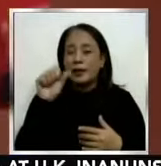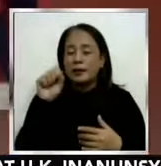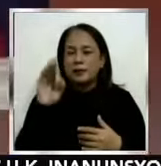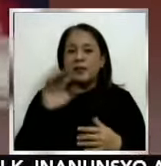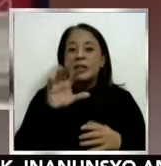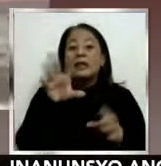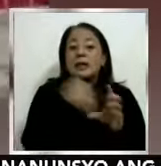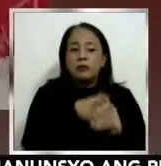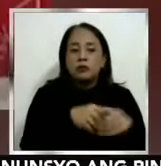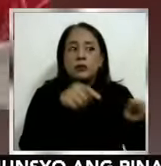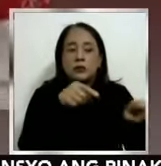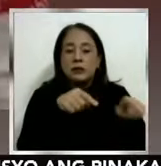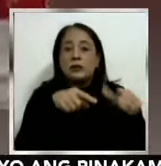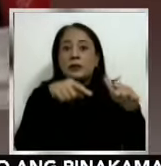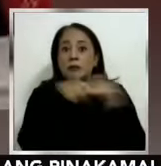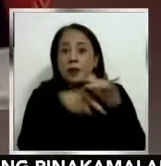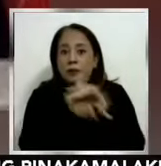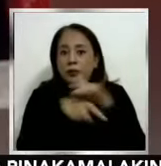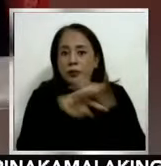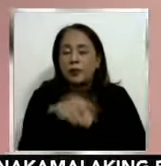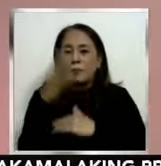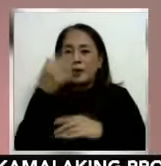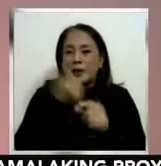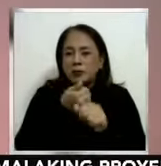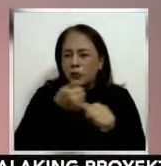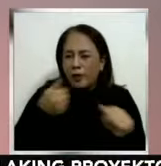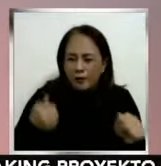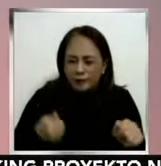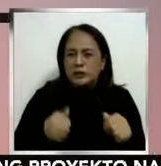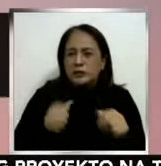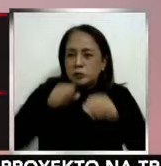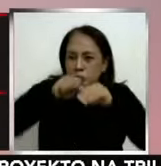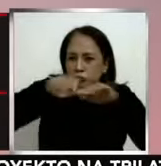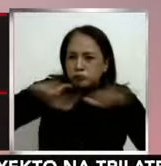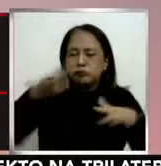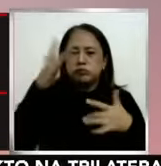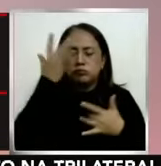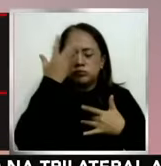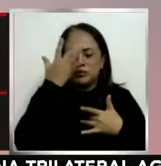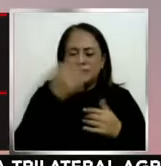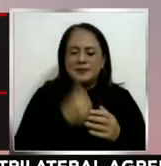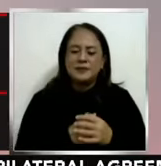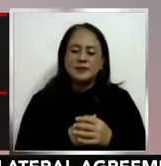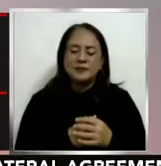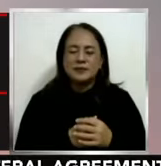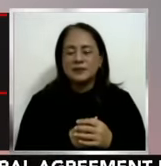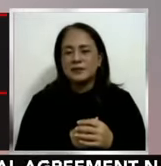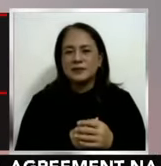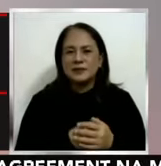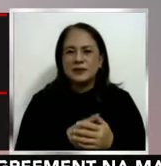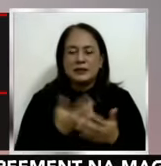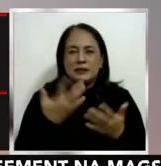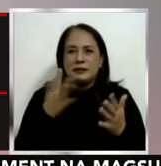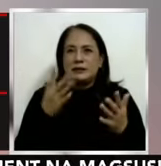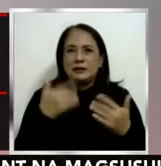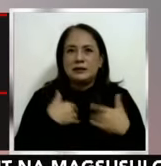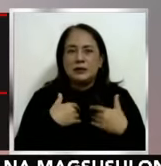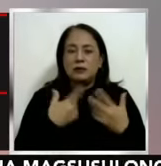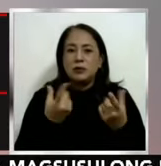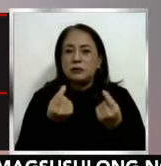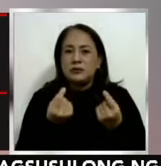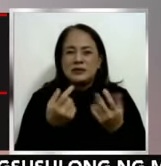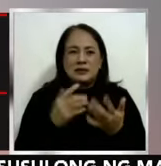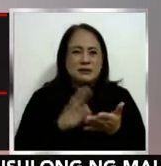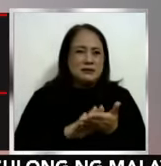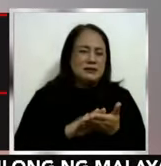papatayin para maiwasan ang pagkalat ng sakit. Grabe sir, ikuan mi dire, trauma mi dire, grabe.